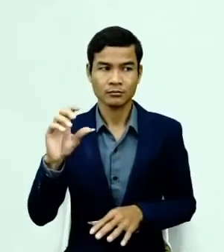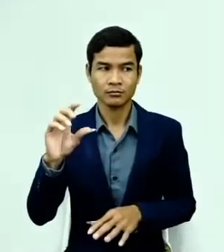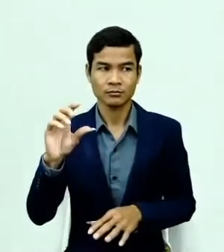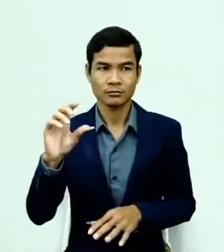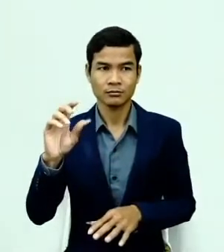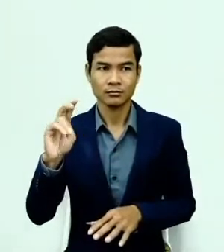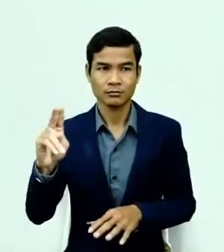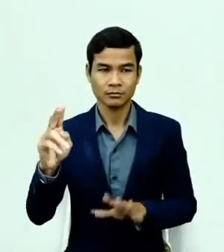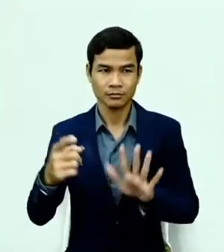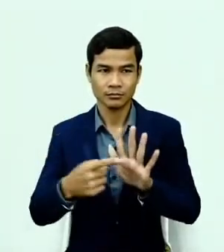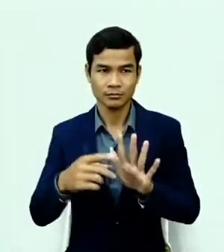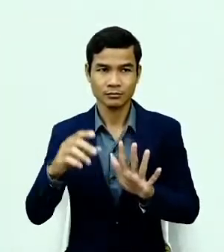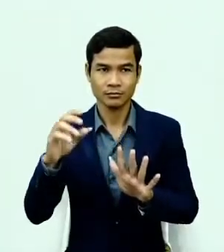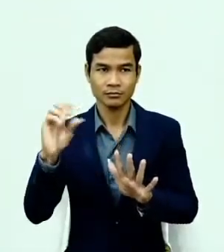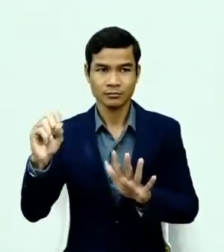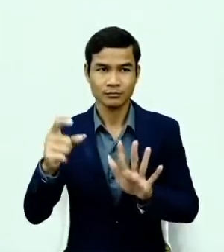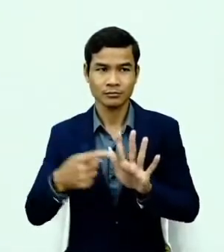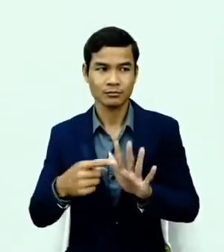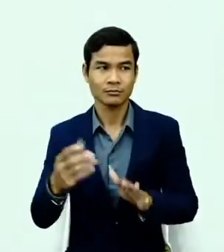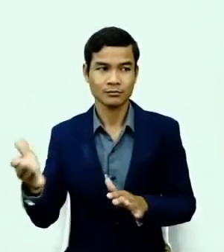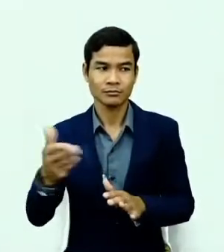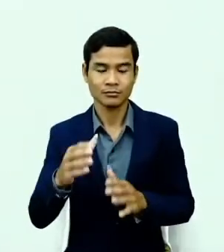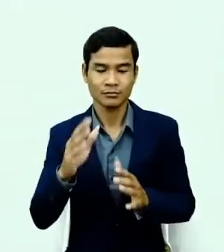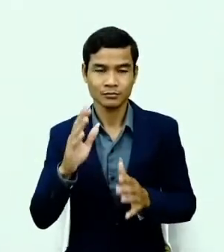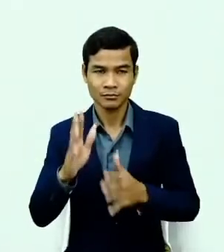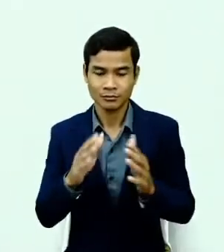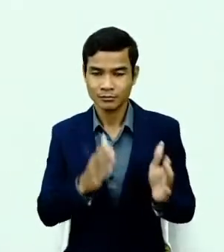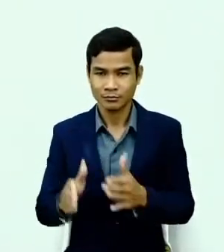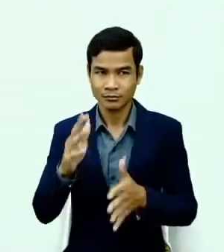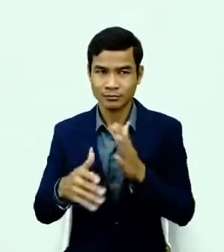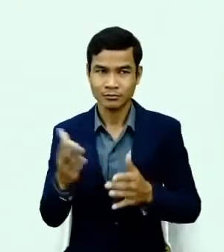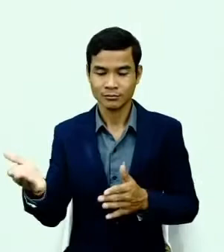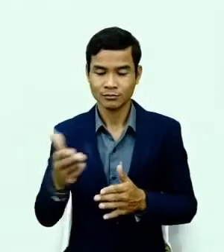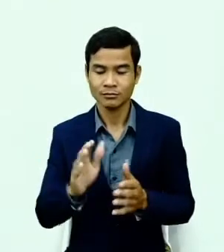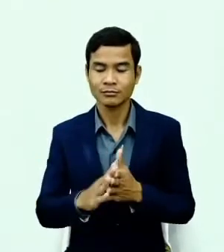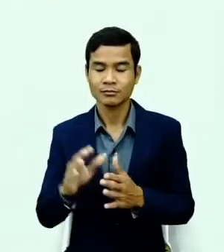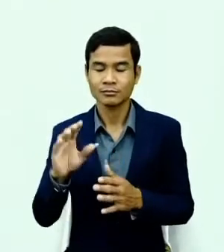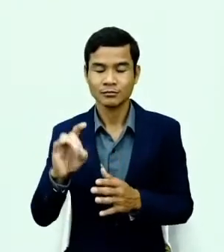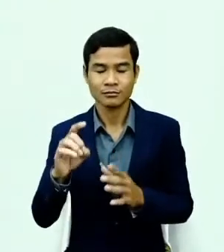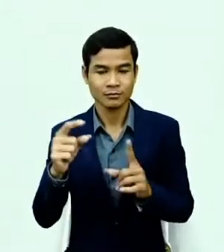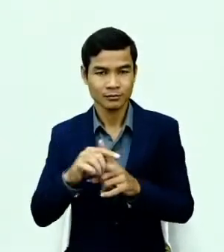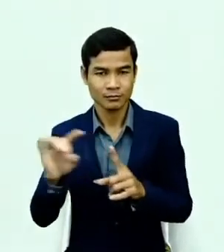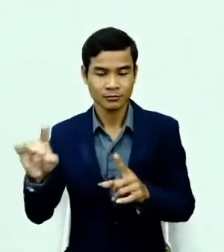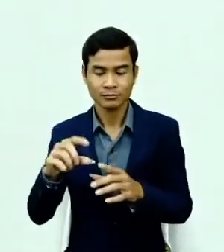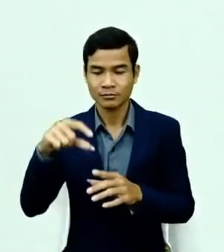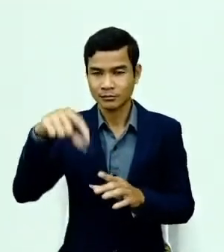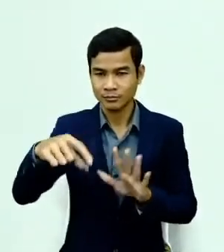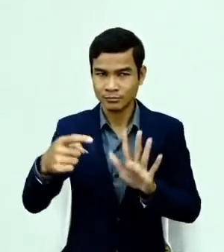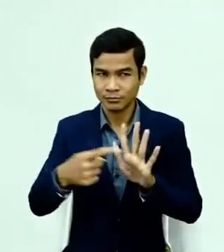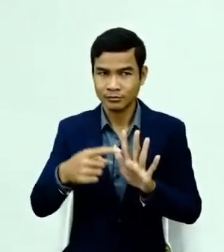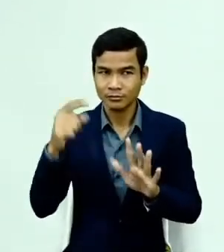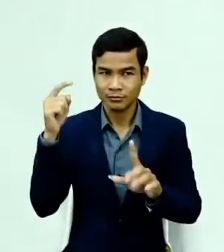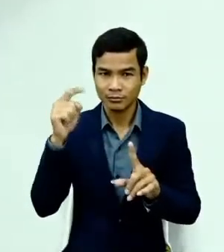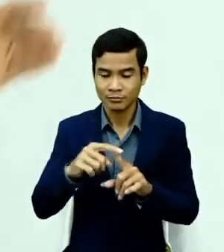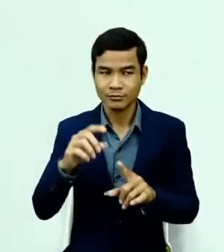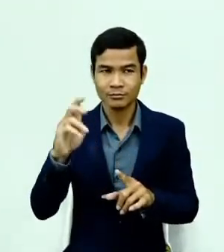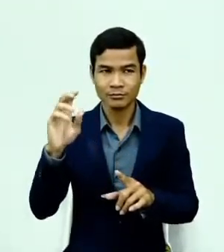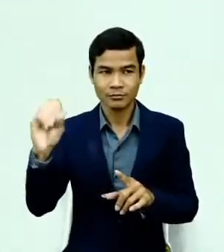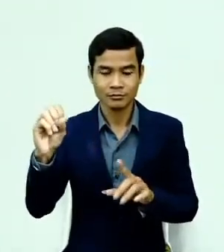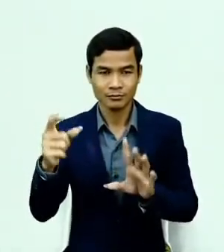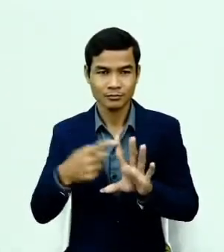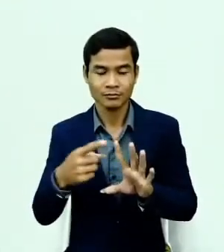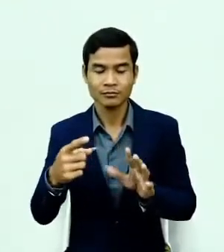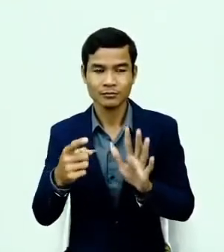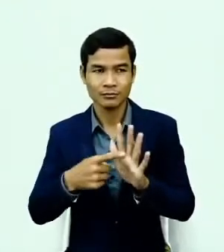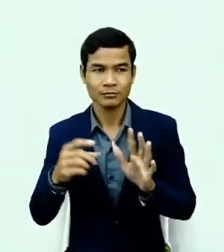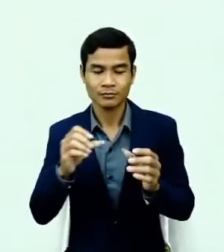លើចាឥឡូវកូនកូនត្រៀមខ្លួនអានព្យាងពីកើរហូតដល់លើចាជាមួយអ្នក